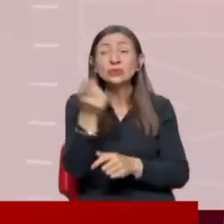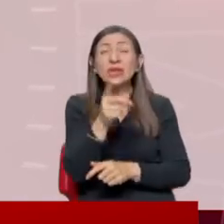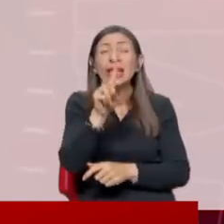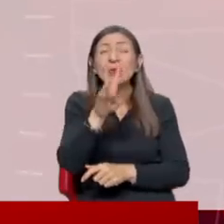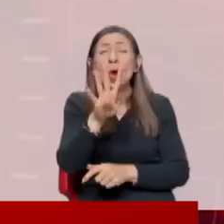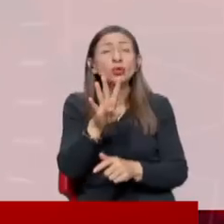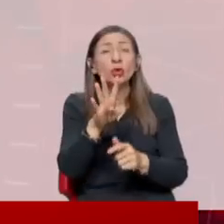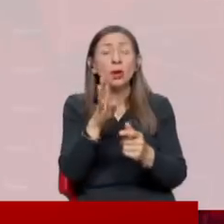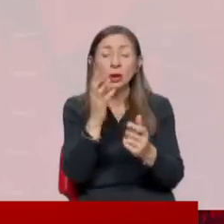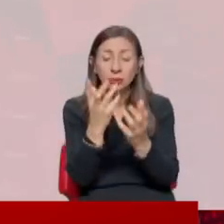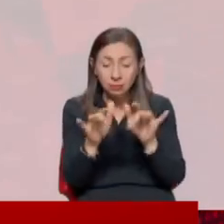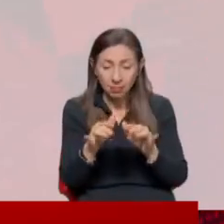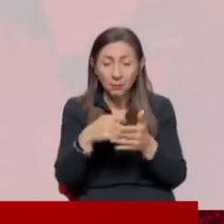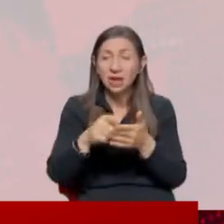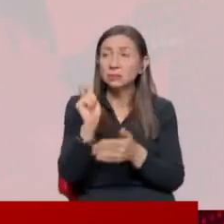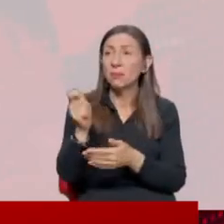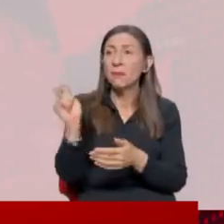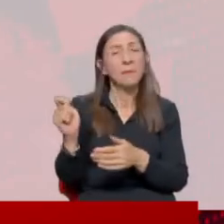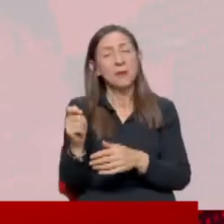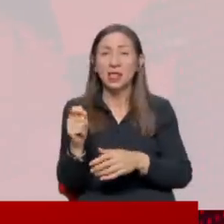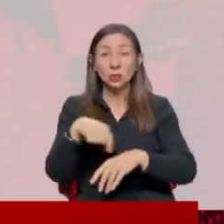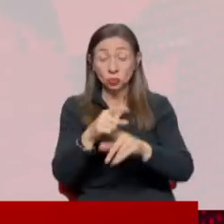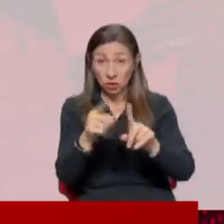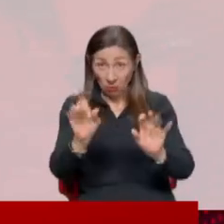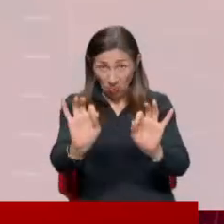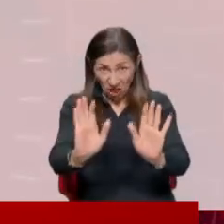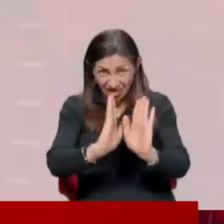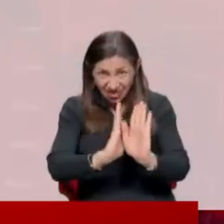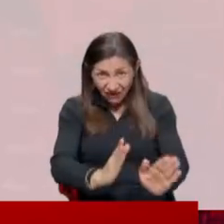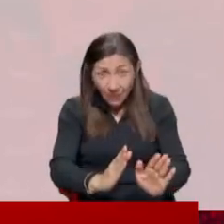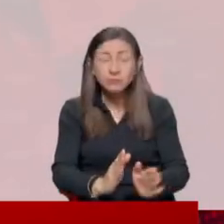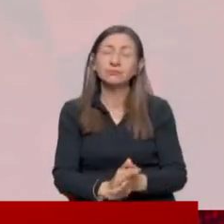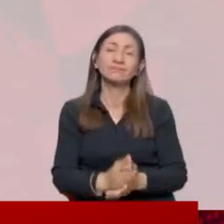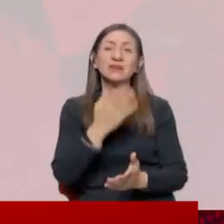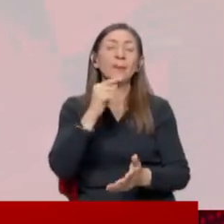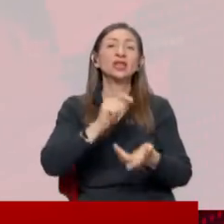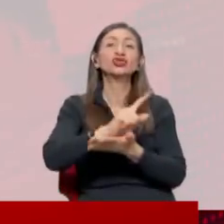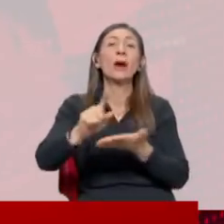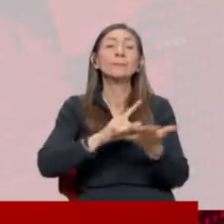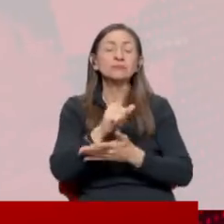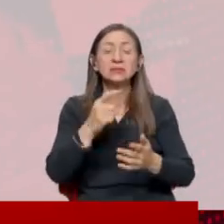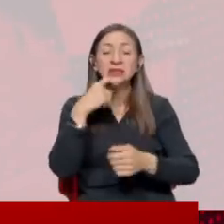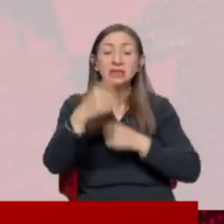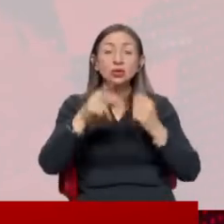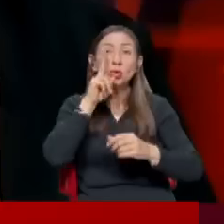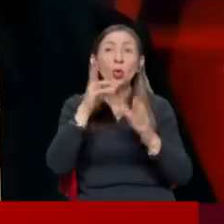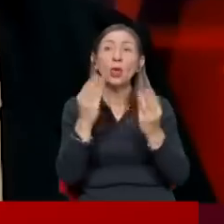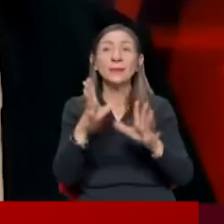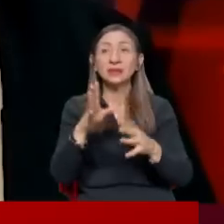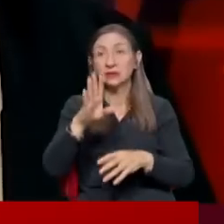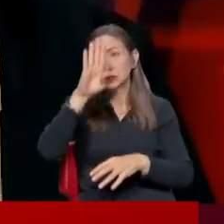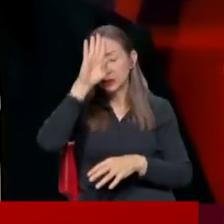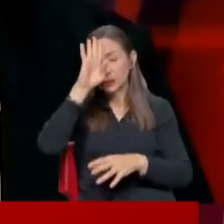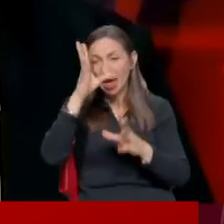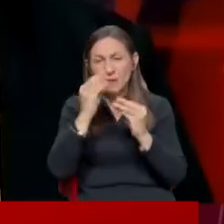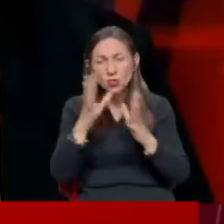sadece %24'üne maaş bağlanabildi. Süreç böyle devam ederse emeklilik işlemleri yıl sonunu bulabilir. İstanbul'da